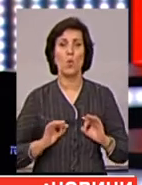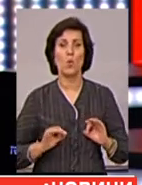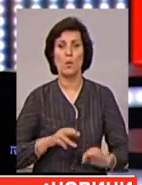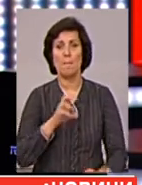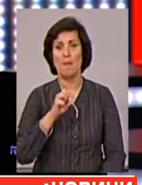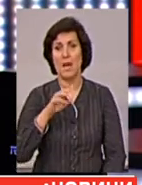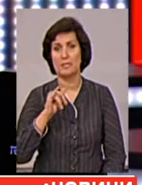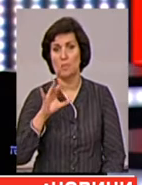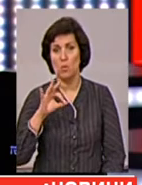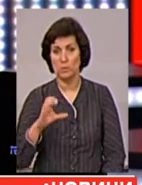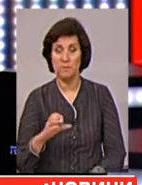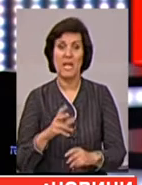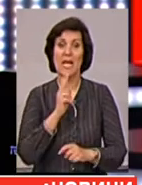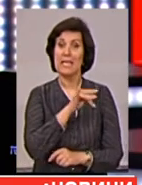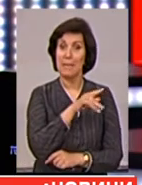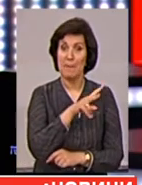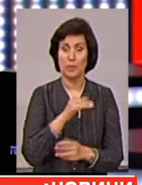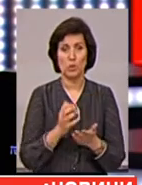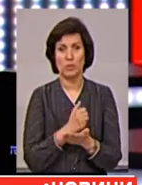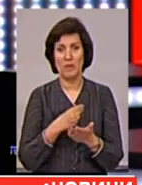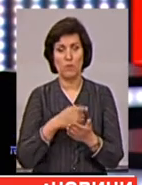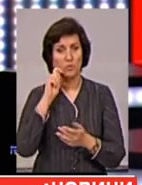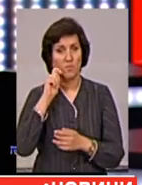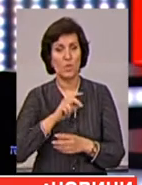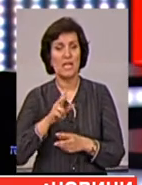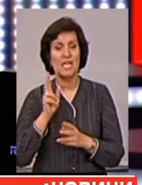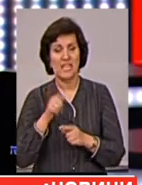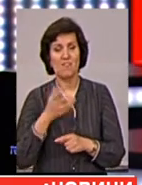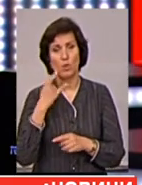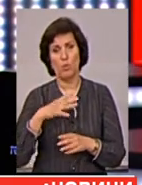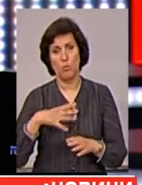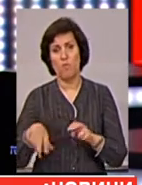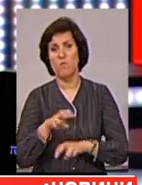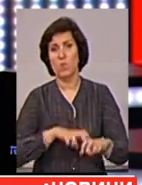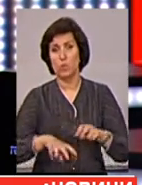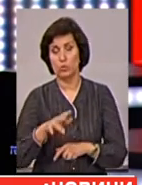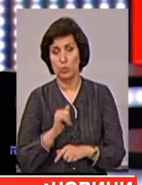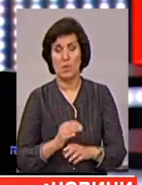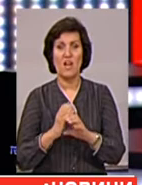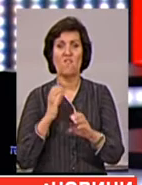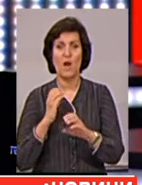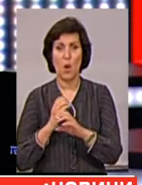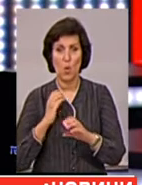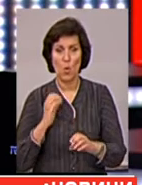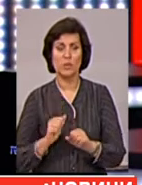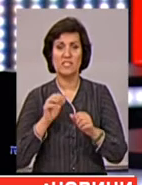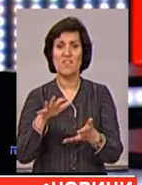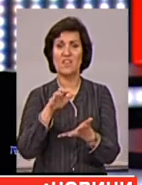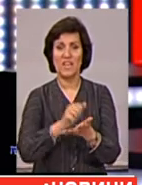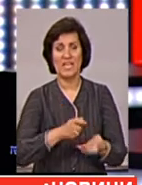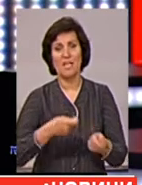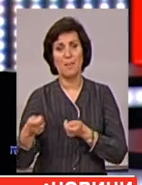Анатолій Матіо. За його словами, Клименко заробляв гроші в Україні, навіть коли був у розшуку. Вагони задавали в оренду